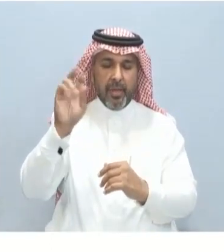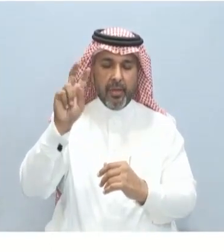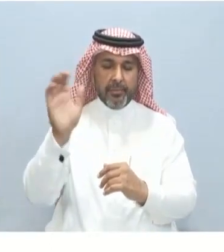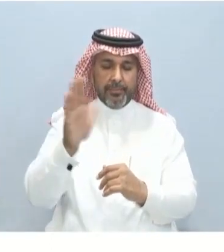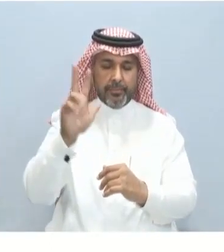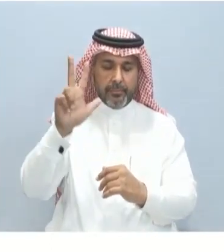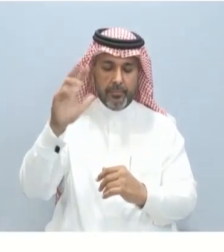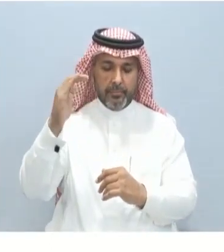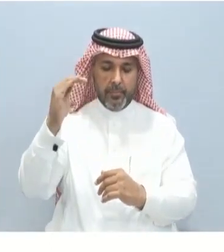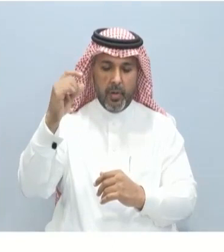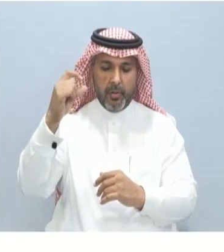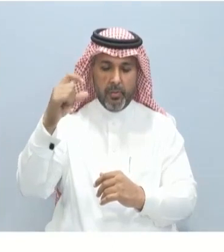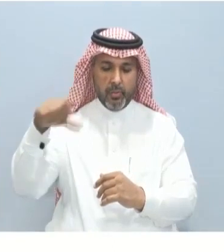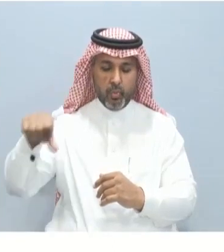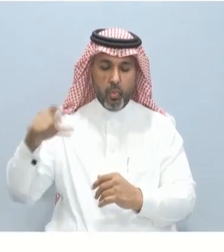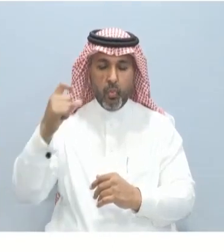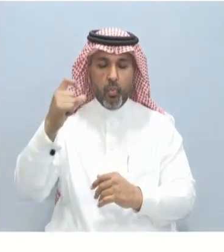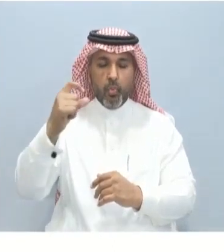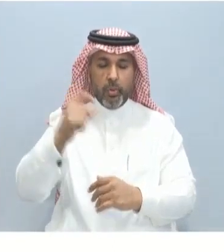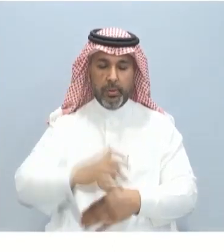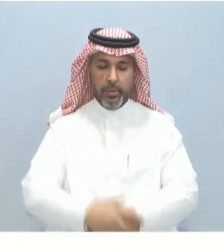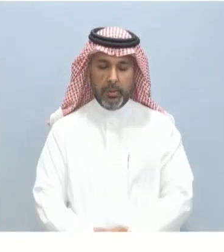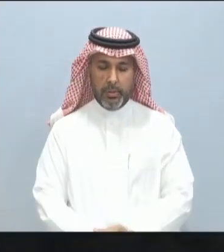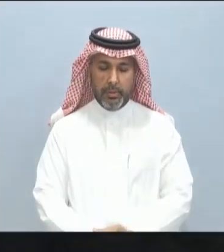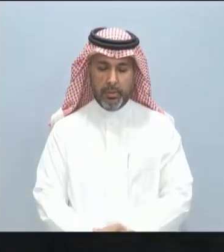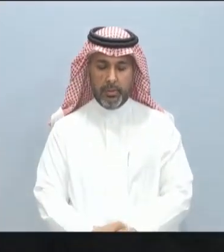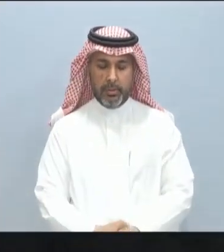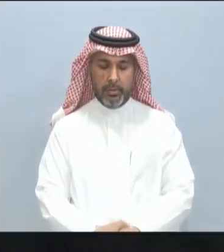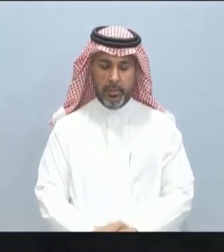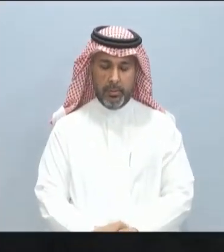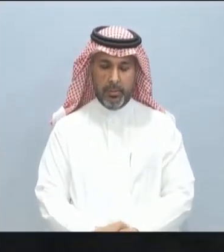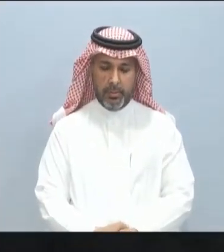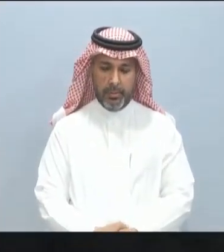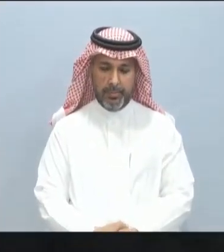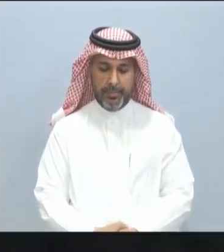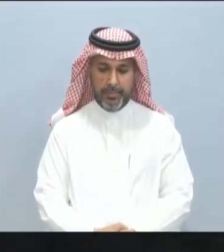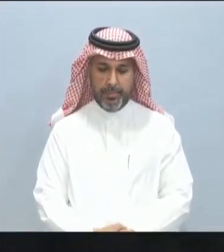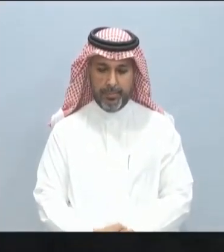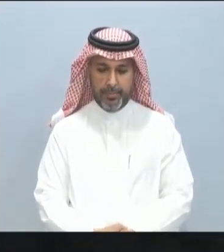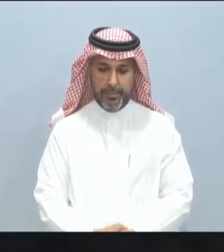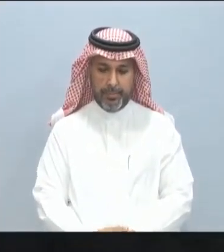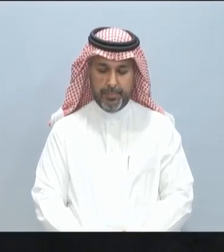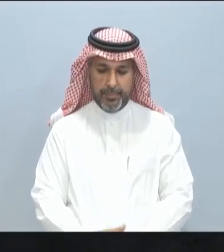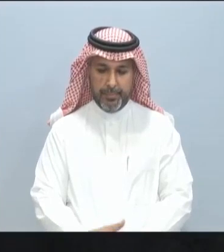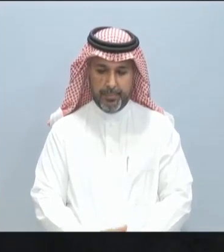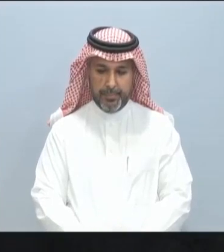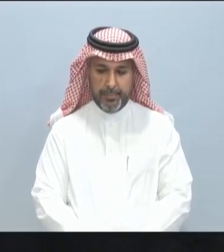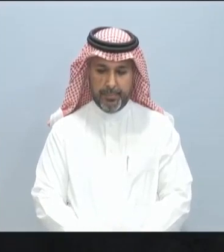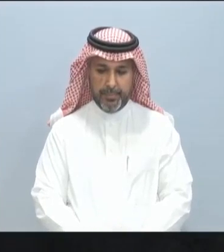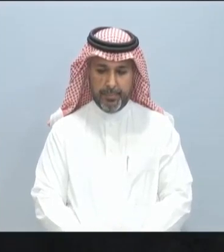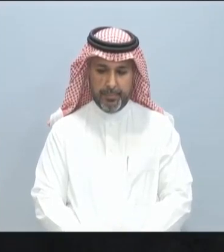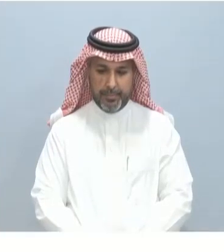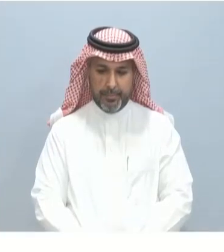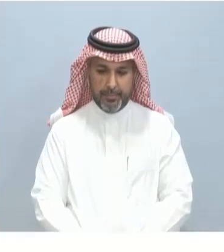والحد الاوسط عباره عن اثنين مضروب في حاصل ضرب الاول ضرب الثاني اتعرف على المزيد